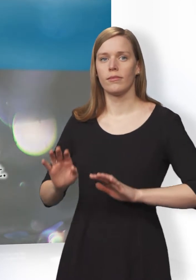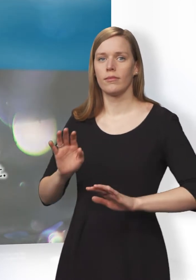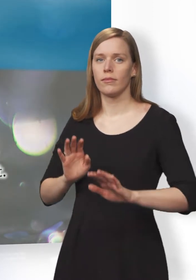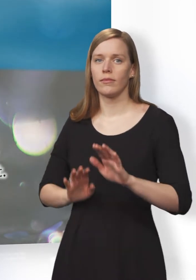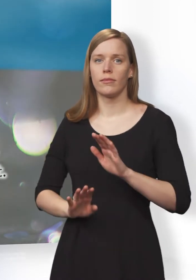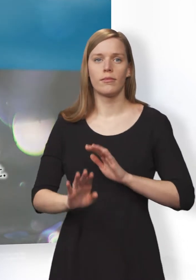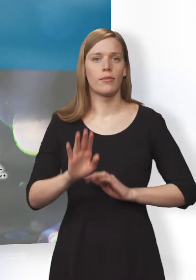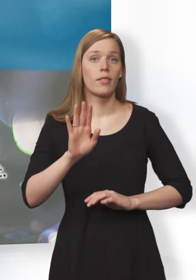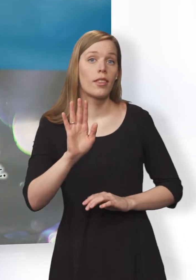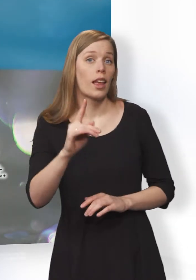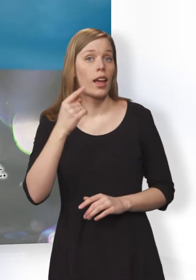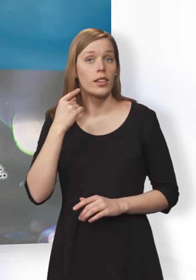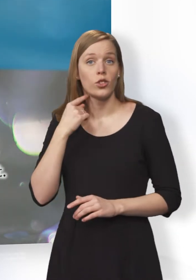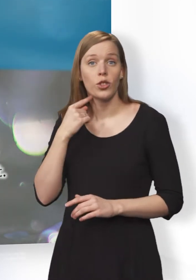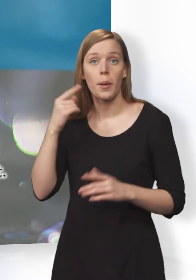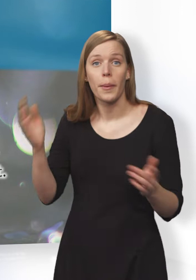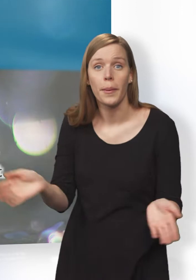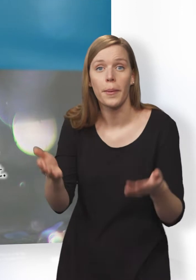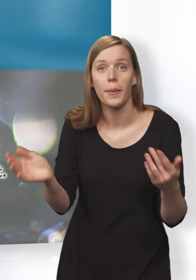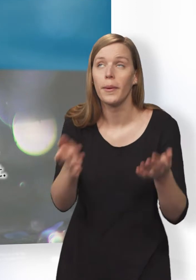lass die sterne